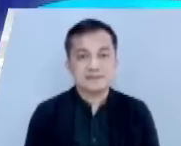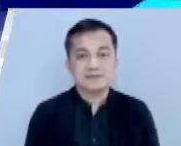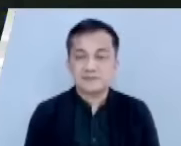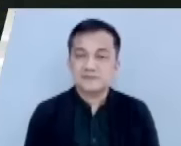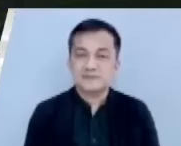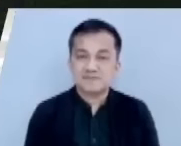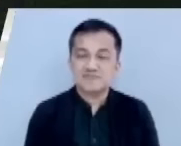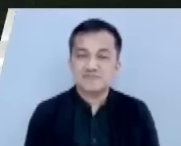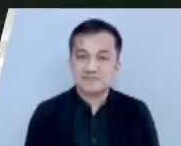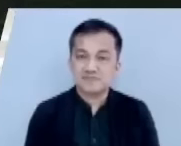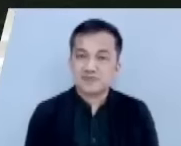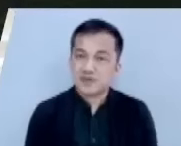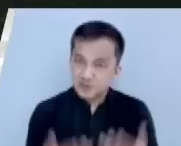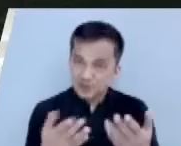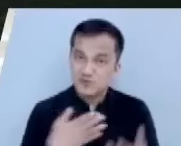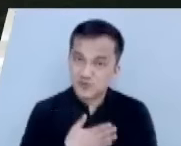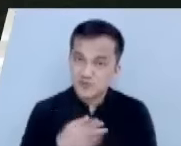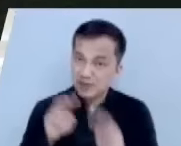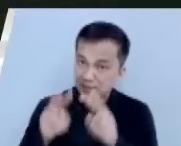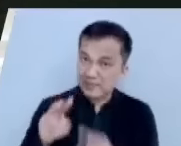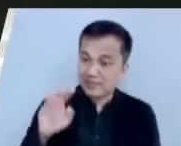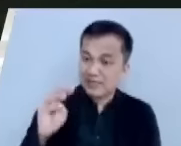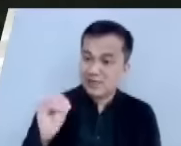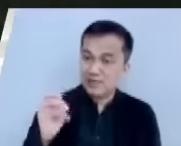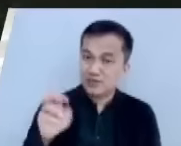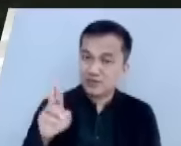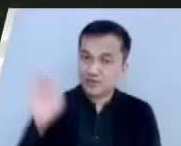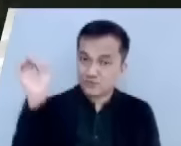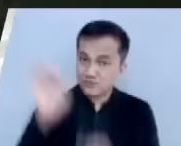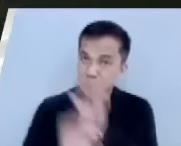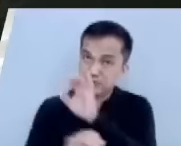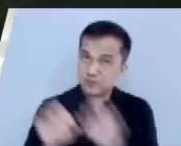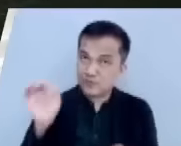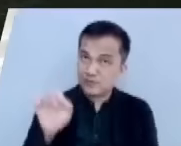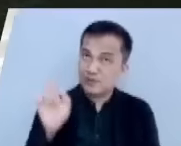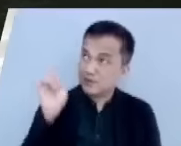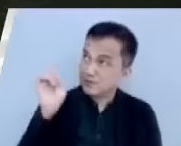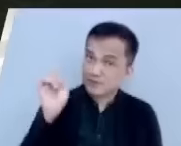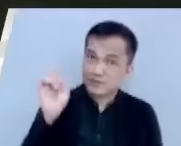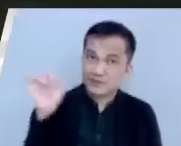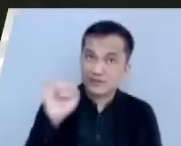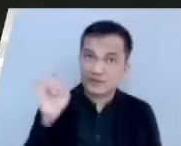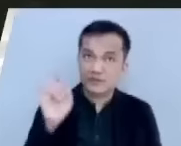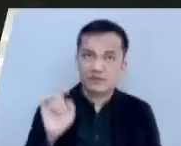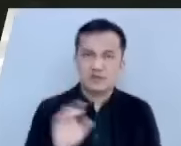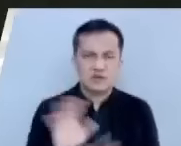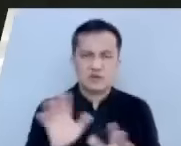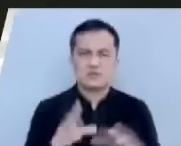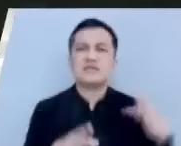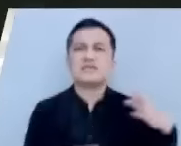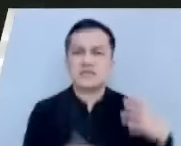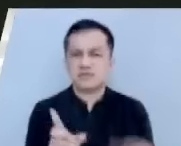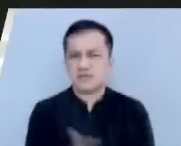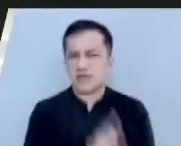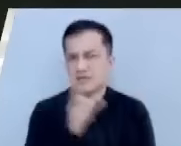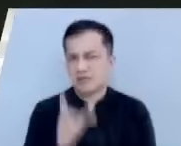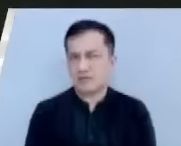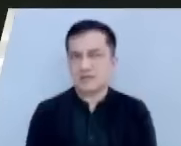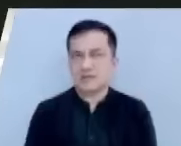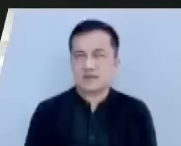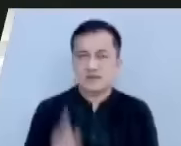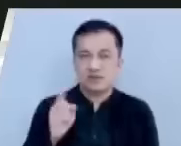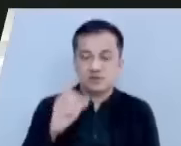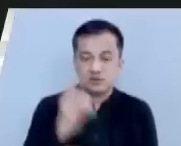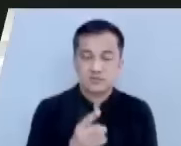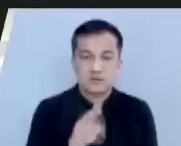Sa mga gusto makakita ng meteor shower gaya nitong nasa ating studio, hindi nyo na kailangan mag-antay ng matagal. Mula kasi nitong December 4